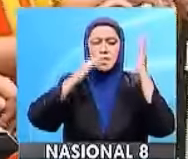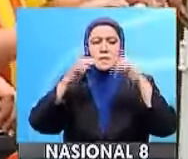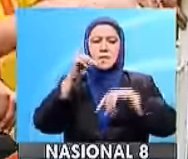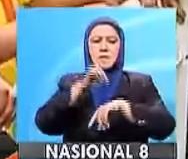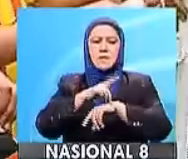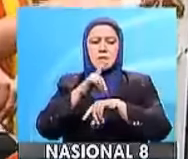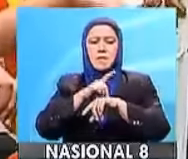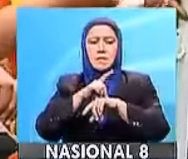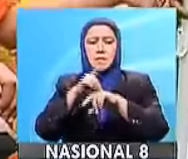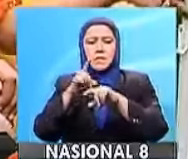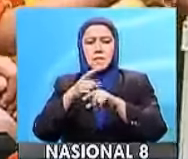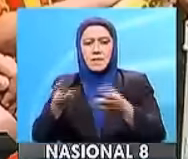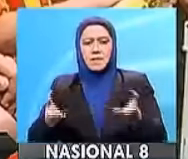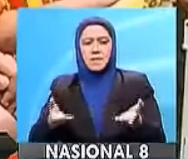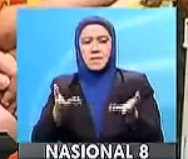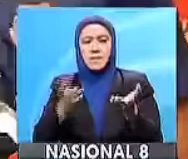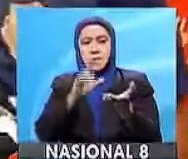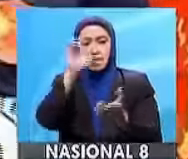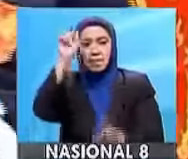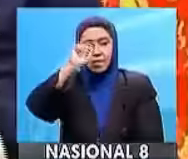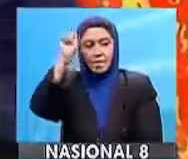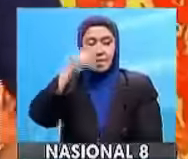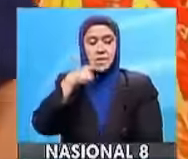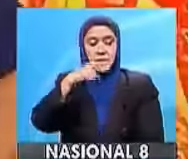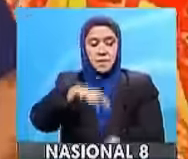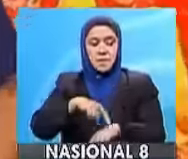adalah hentian keempat selepas mereka membawa piala